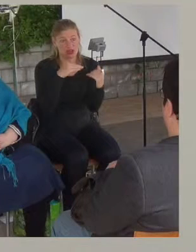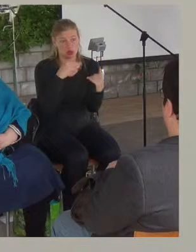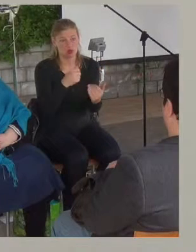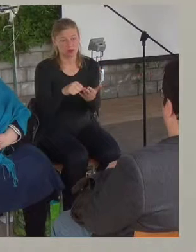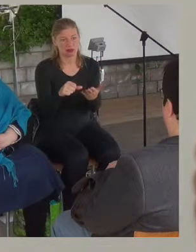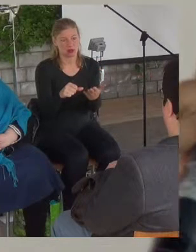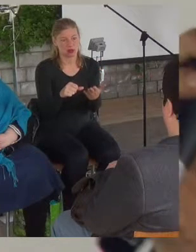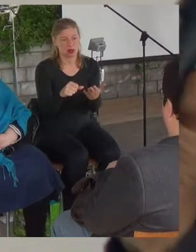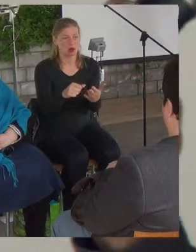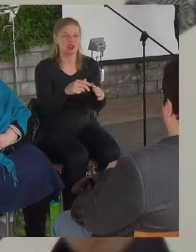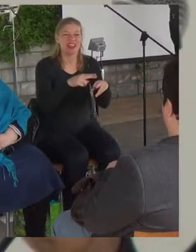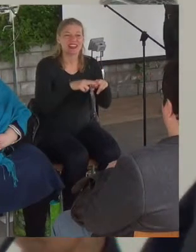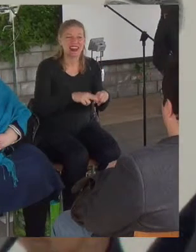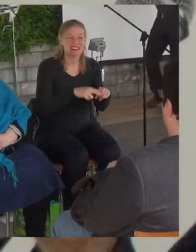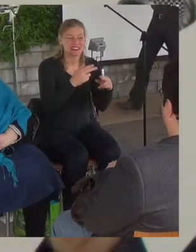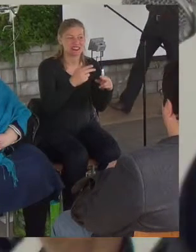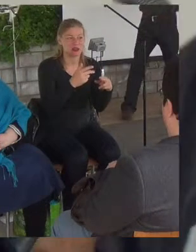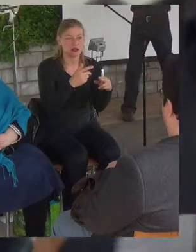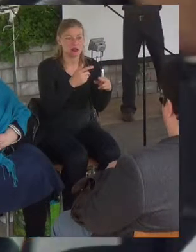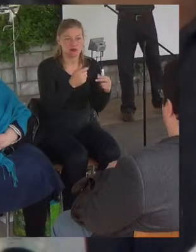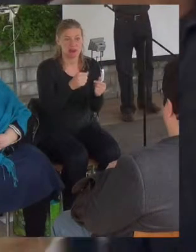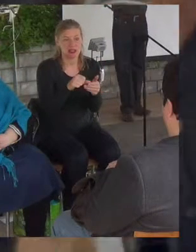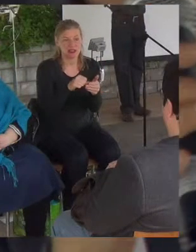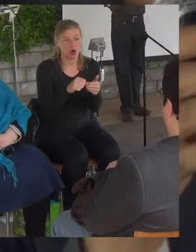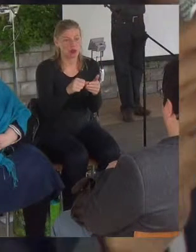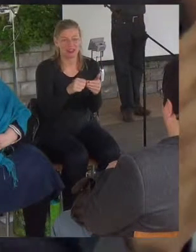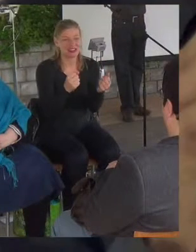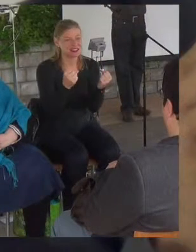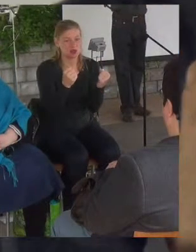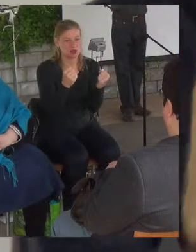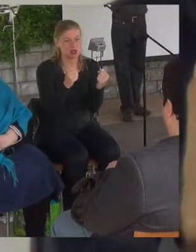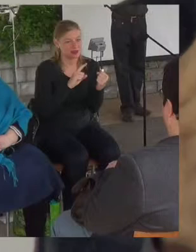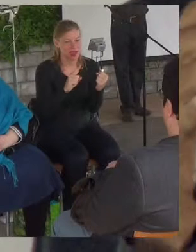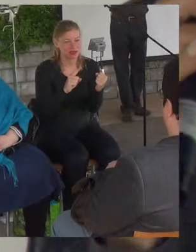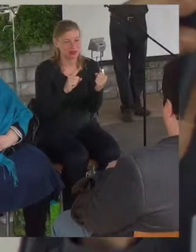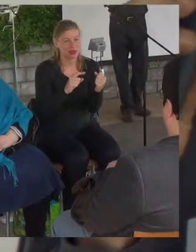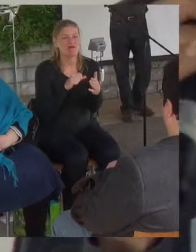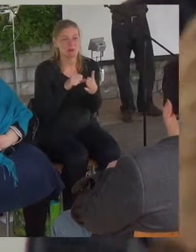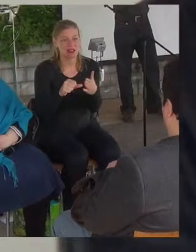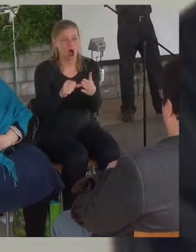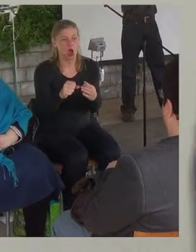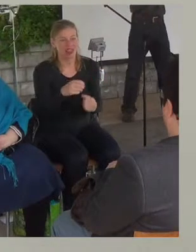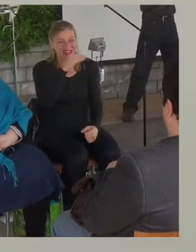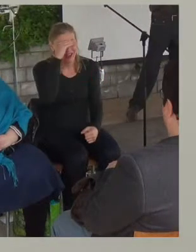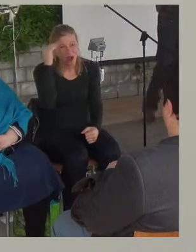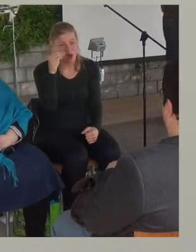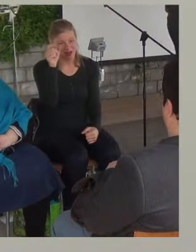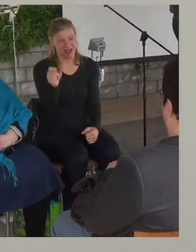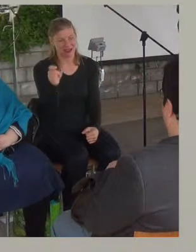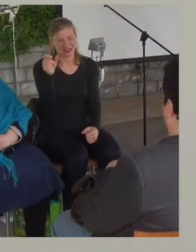Franken finanzieren wir die Krankheit, nicht von uns, die Krankheit dieser Leute, die dieses System